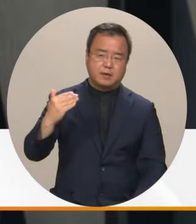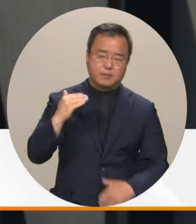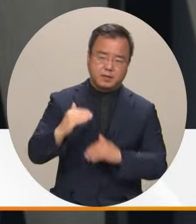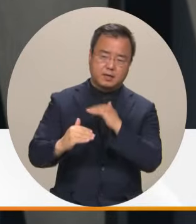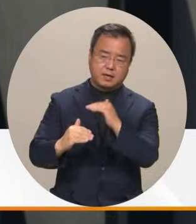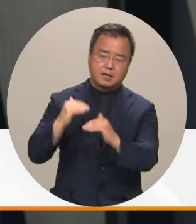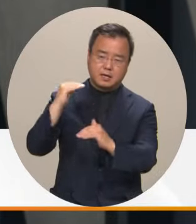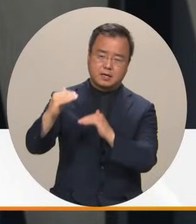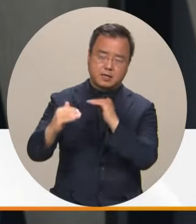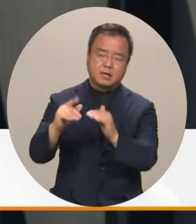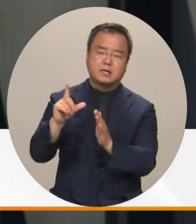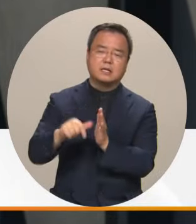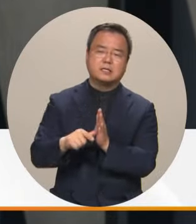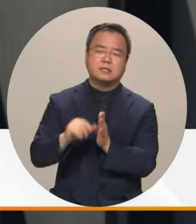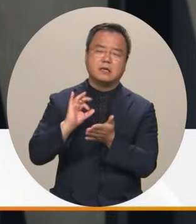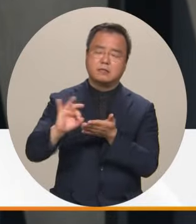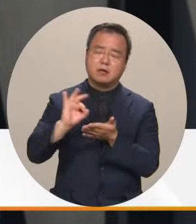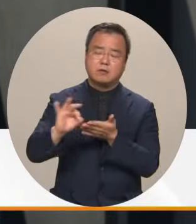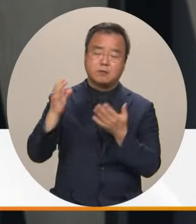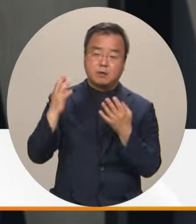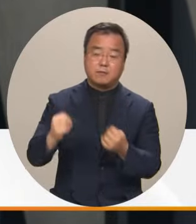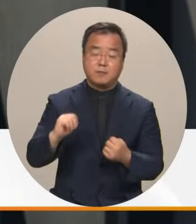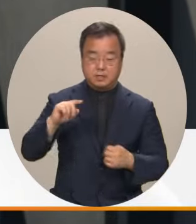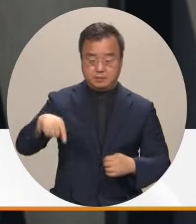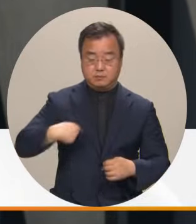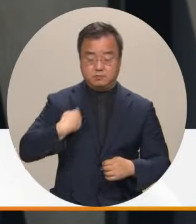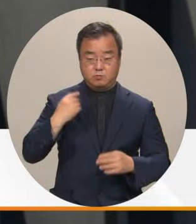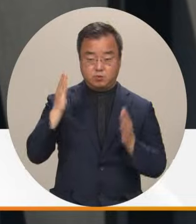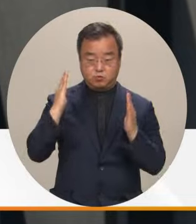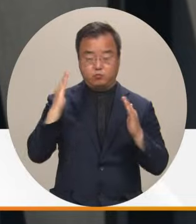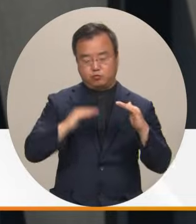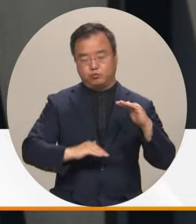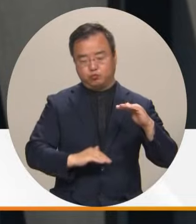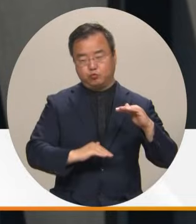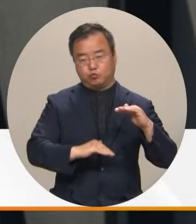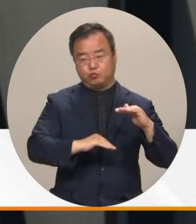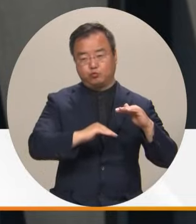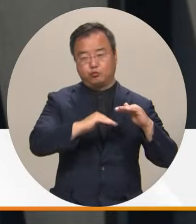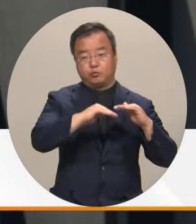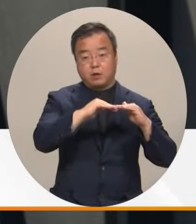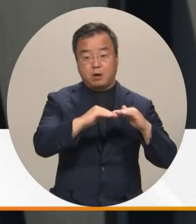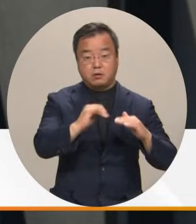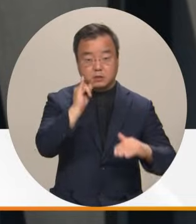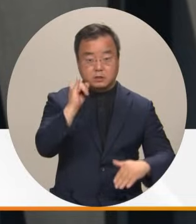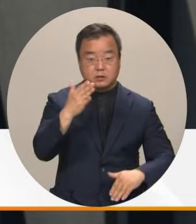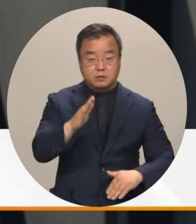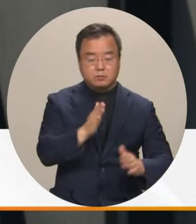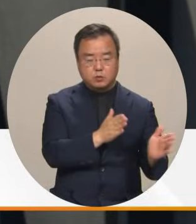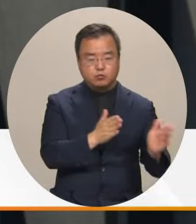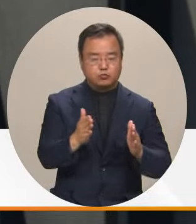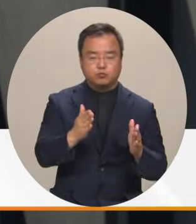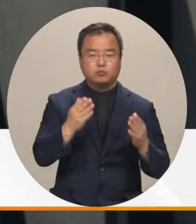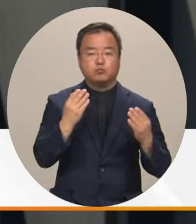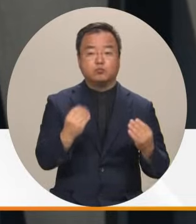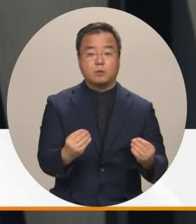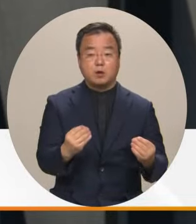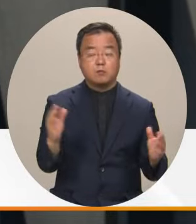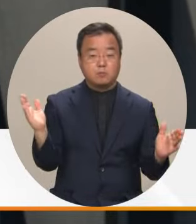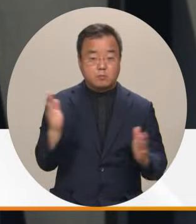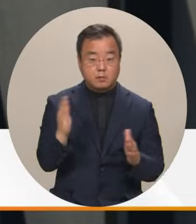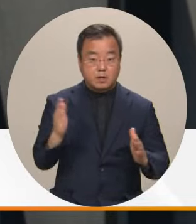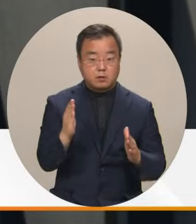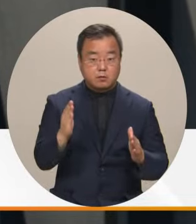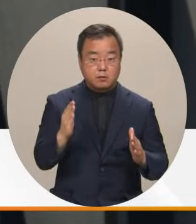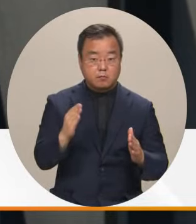근데 본인은 뭔가 채워나가는 느낌은 들지만 그 과목을 계속 준비했던 학생들은 그 개념 단계를 넘어서서